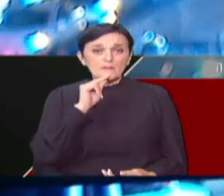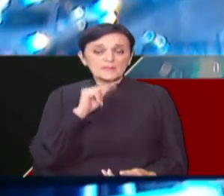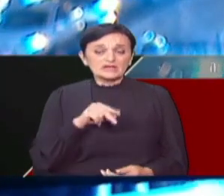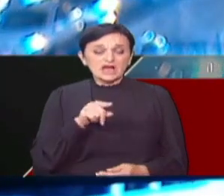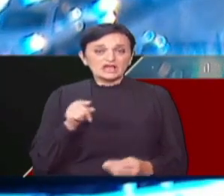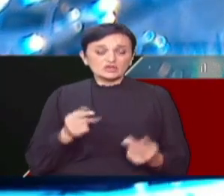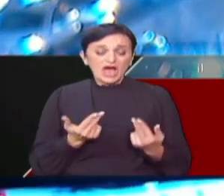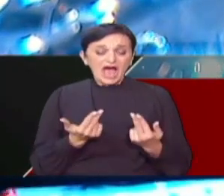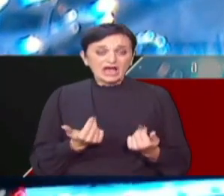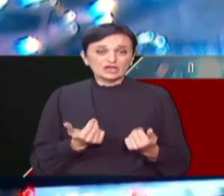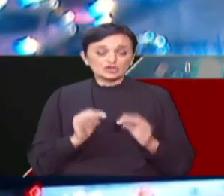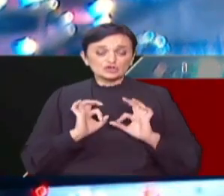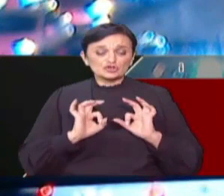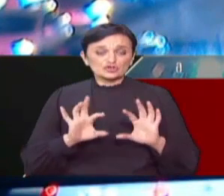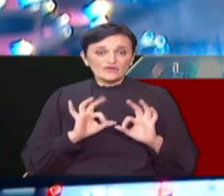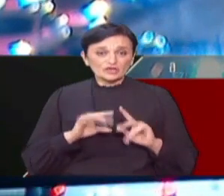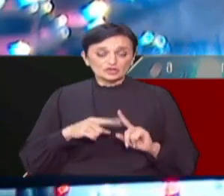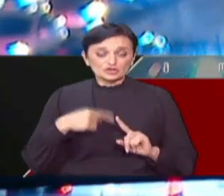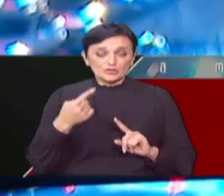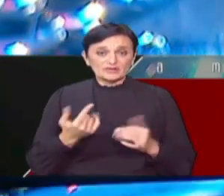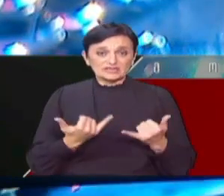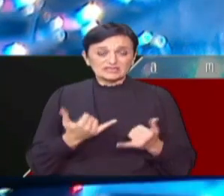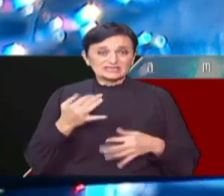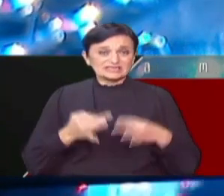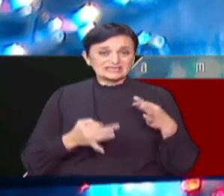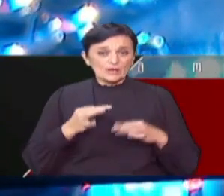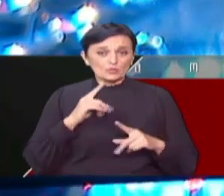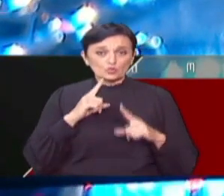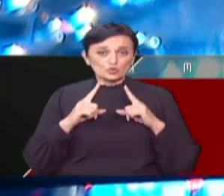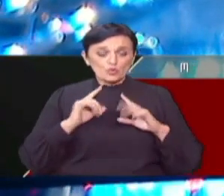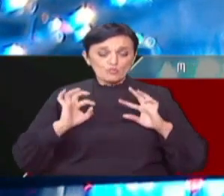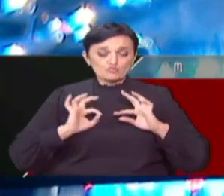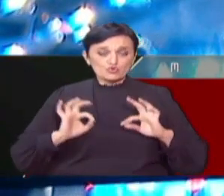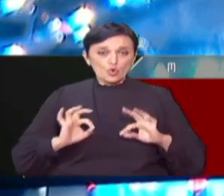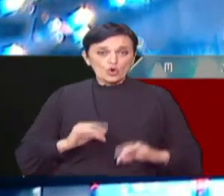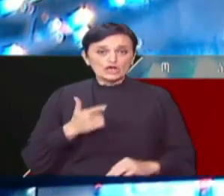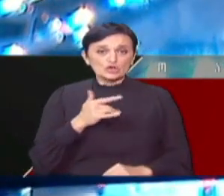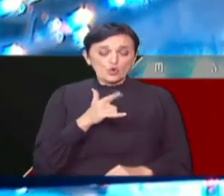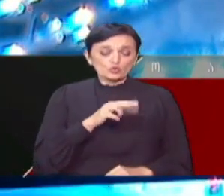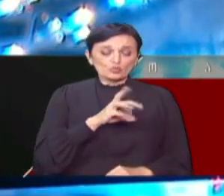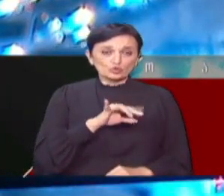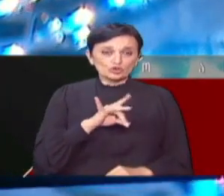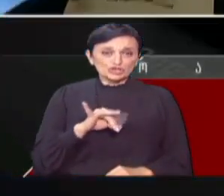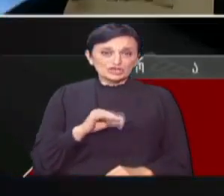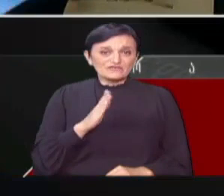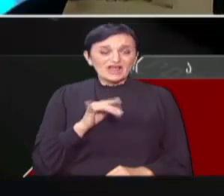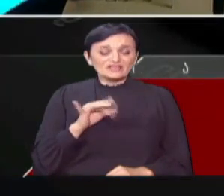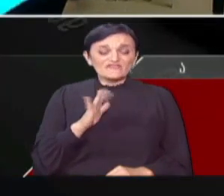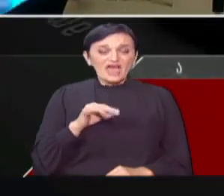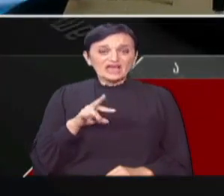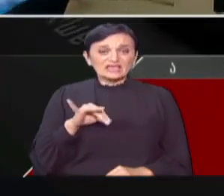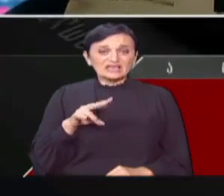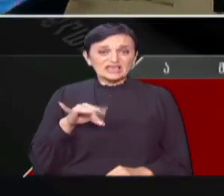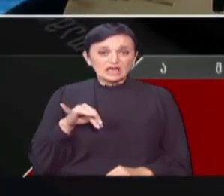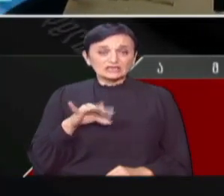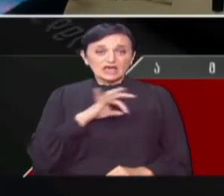Ბრალდებულების აღიარებითი ჩვენებების შემდეგ დღეს სასამართლოს ხდომაზე პროკურორებმა გიორგი მუჯირმა და ვლადიმერ ვექილიანმა